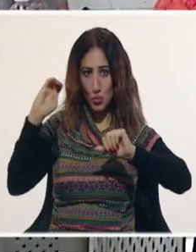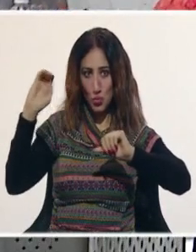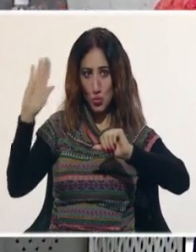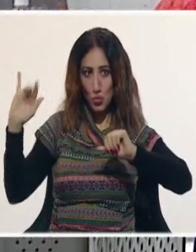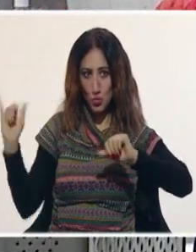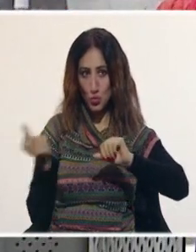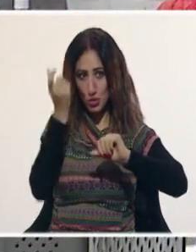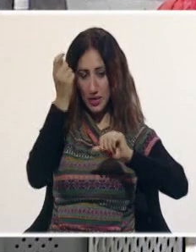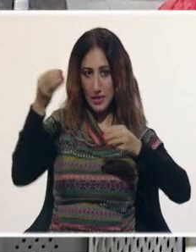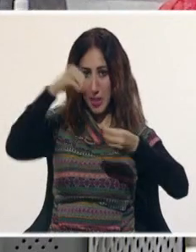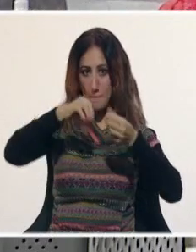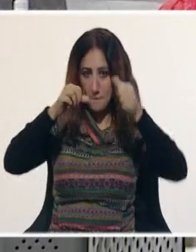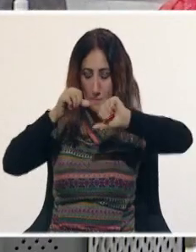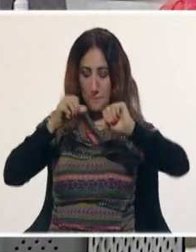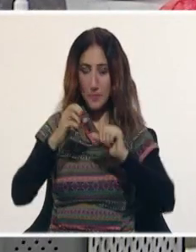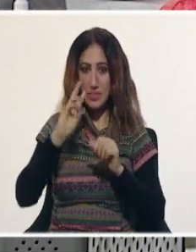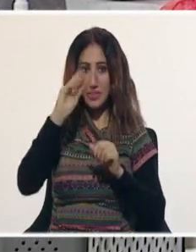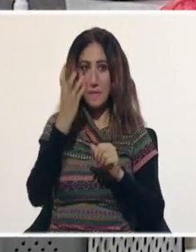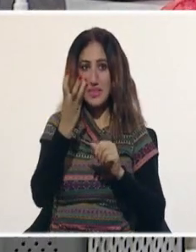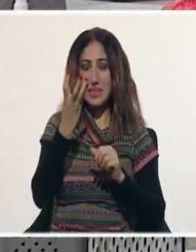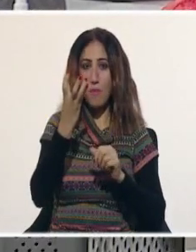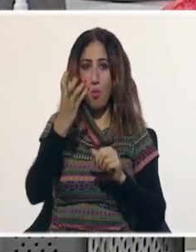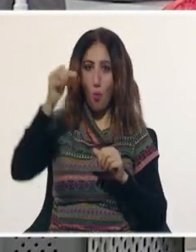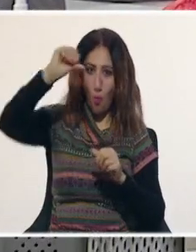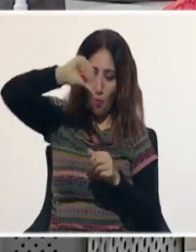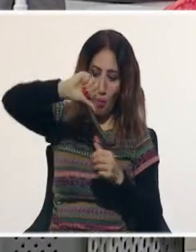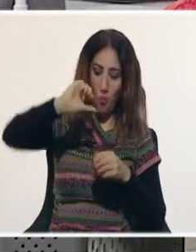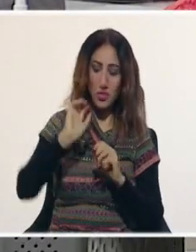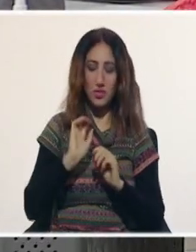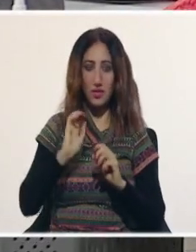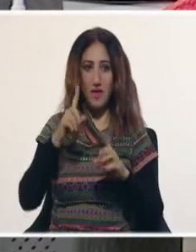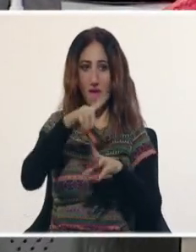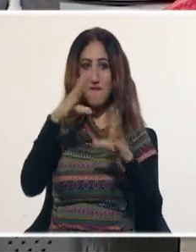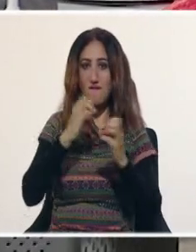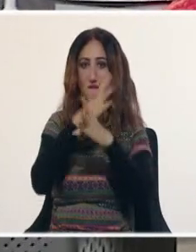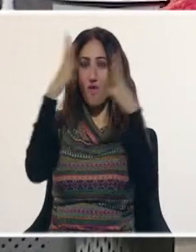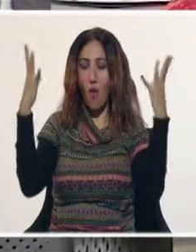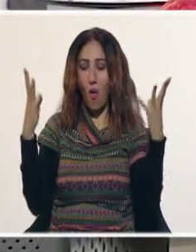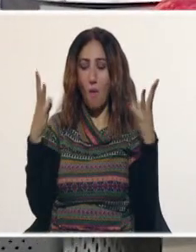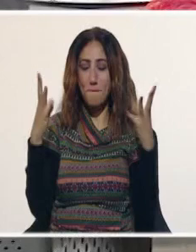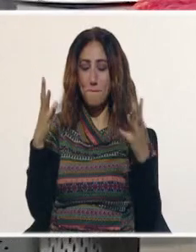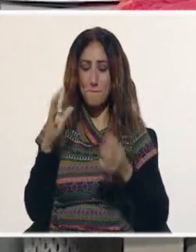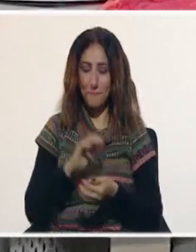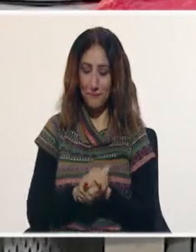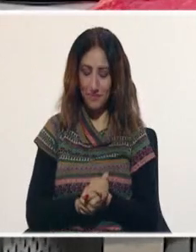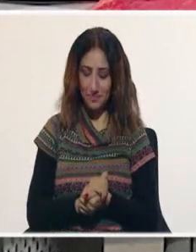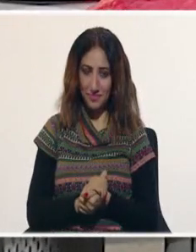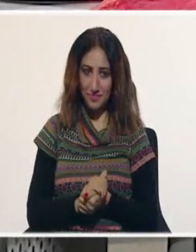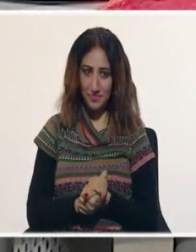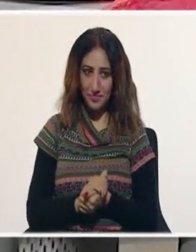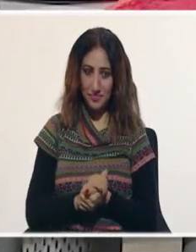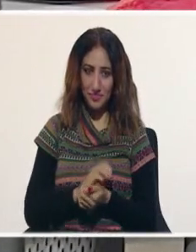من الميه ايه اللي بيلحقه بقى؟ الصابون. الصابون السايل. فيطلع الشال كده فوم. يقول لك فنكوش الحق الفنكوش، لكن هو